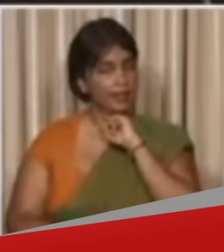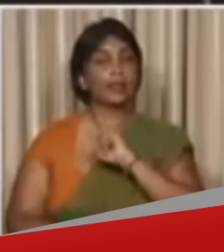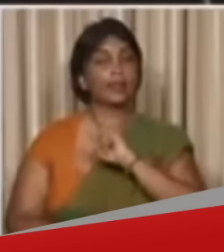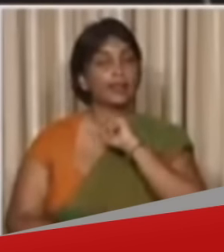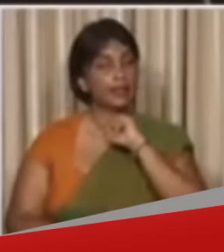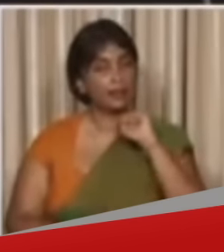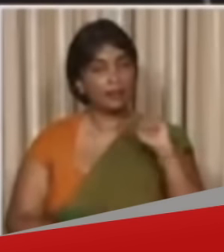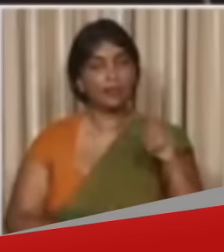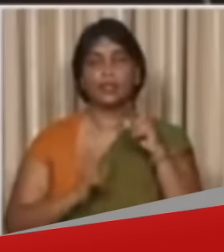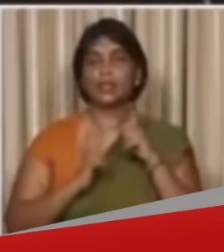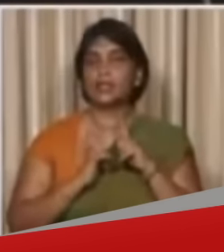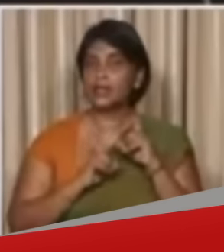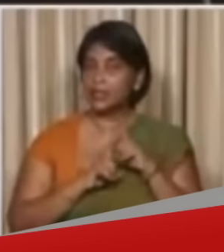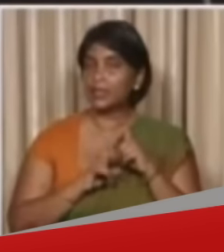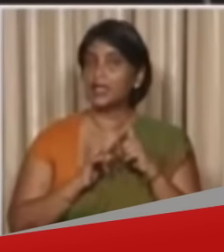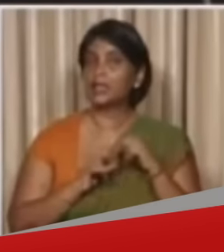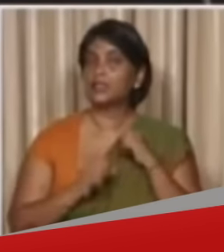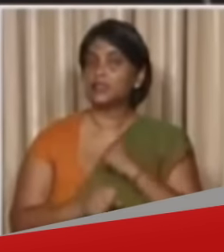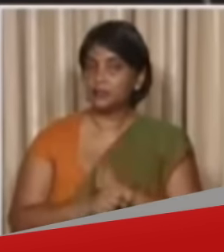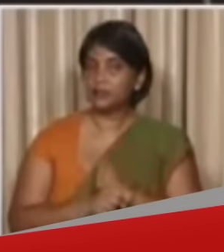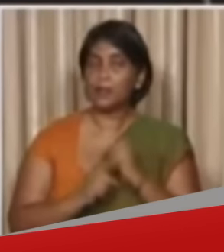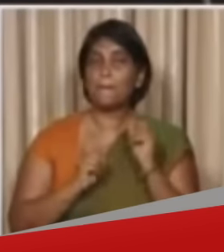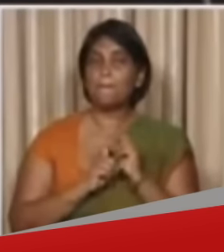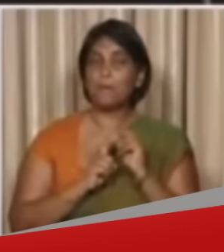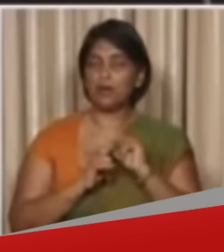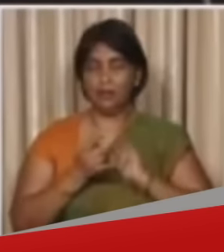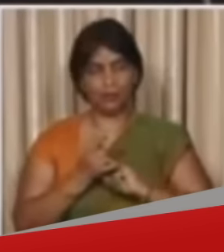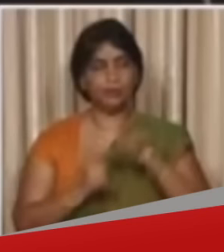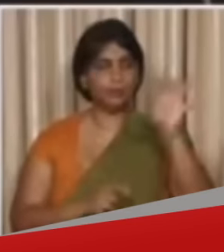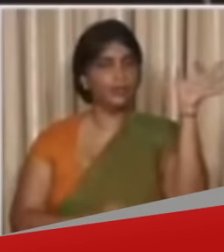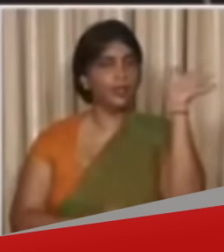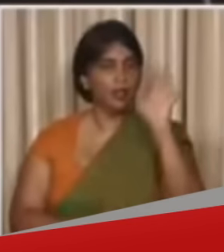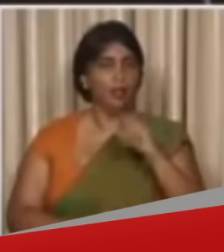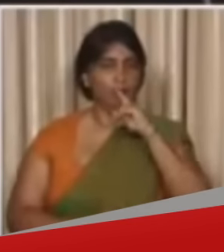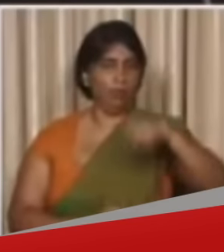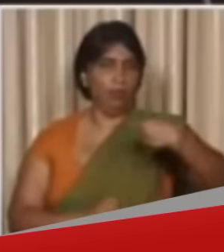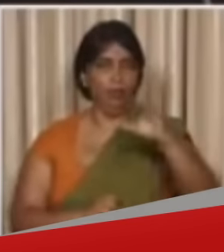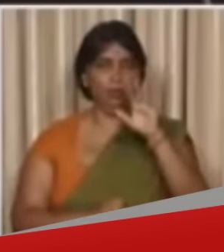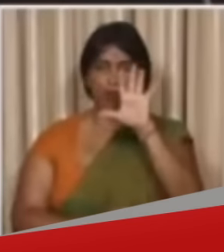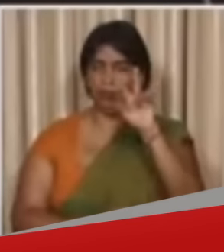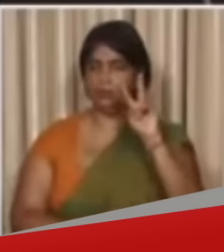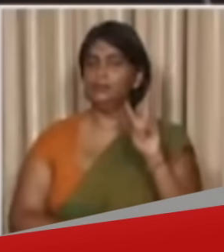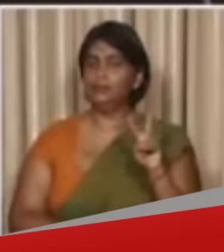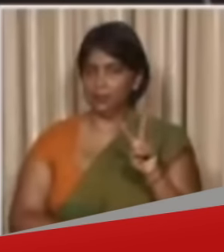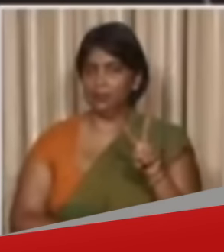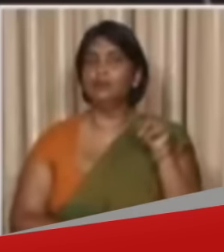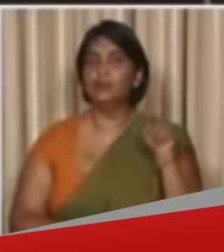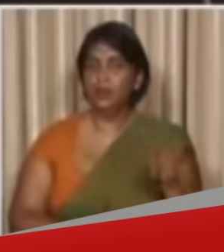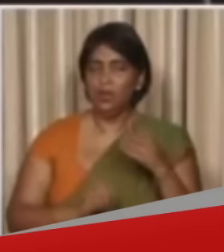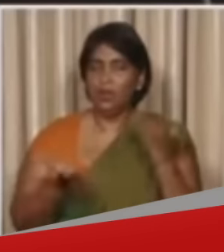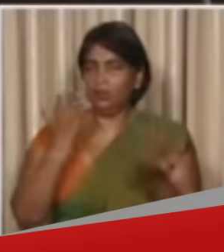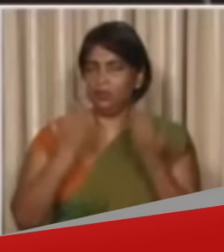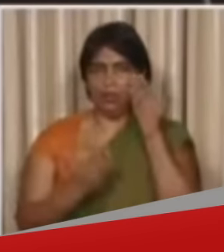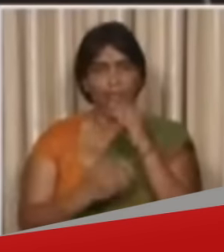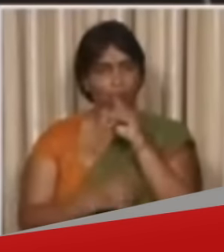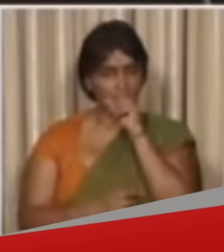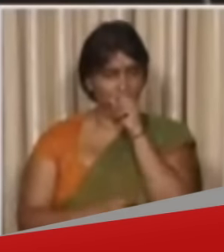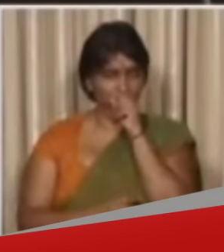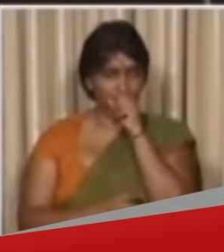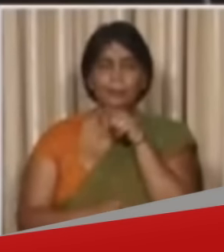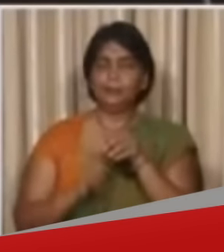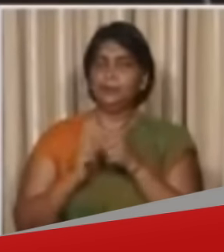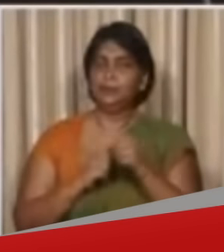කෑගල්ලේ DIG වරයා විදියට පාලිත සිරිවර්ධනව පත් කරනවා දවස් 52 දී. මේක ගලපලා බලන්න එන්න අඩියෙන් අඩිය